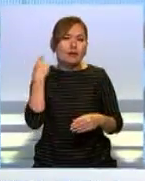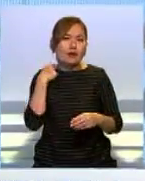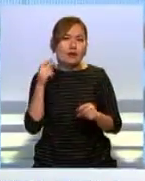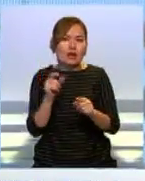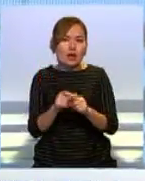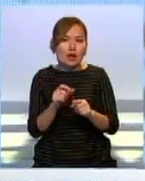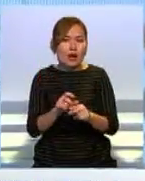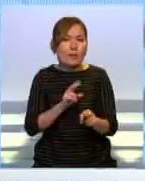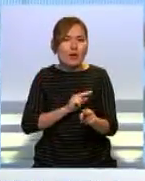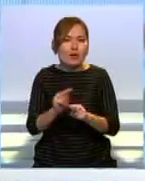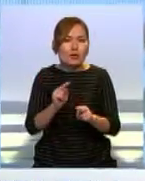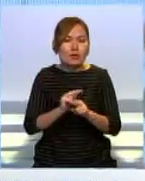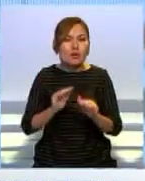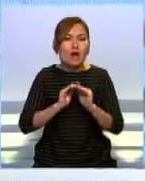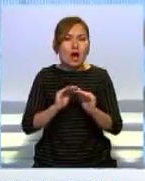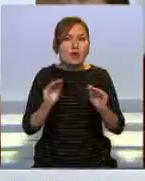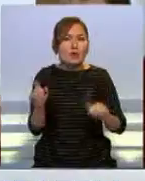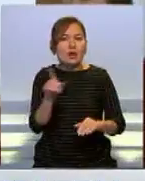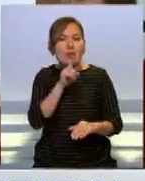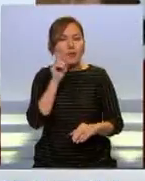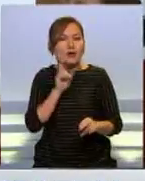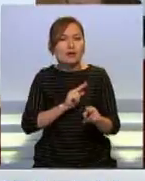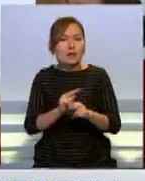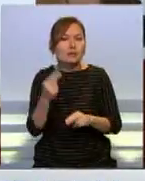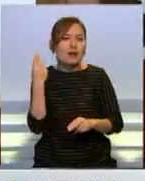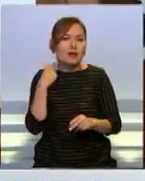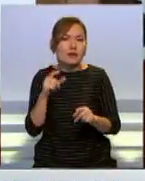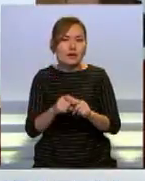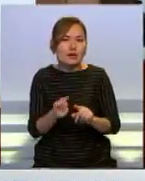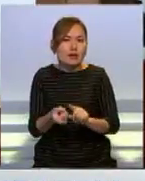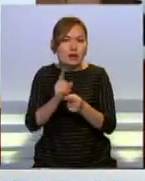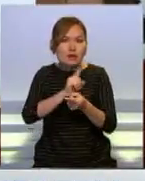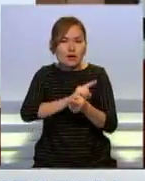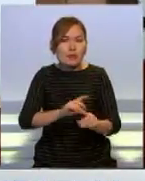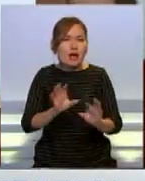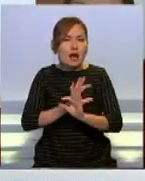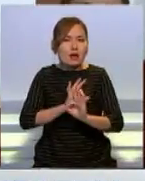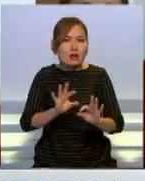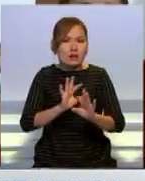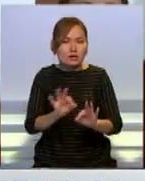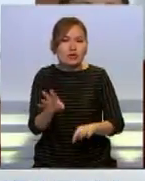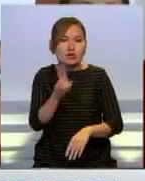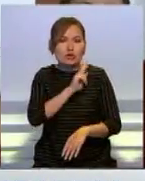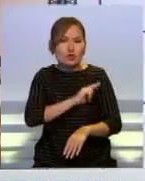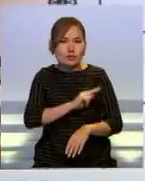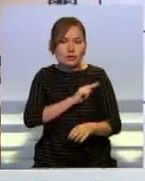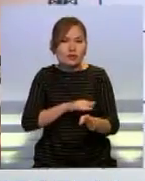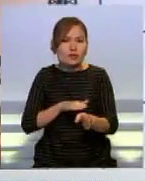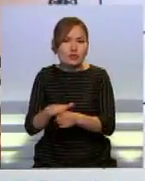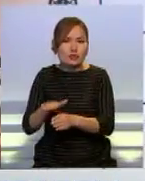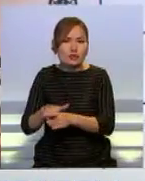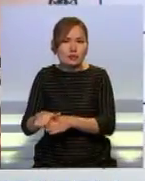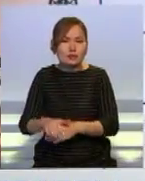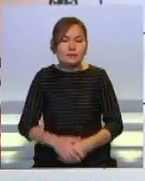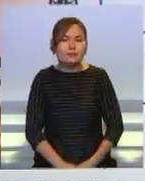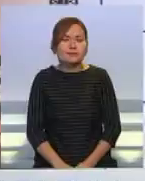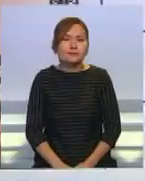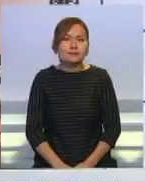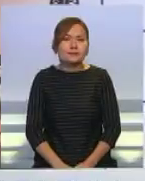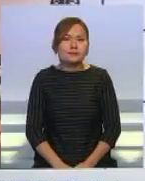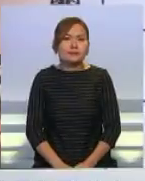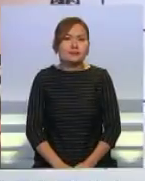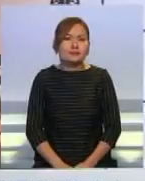филолог оқытушылары студенттерге латын әліпбиі туралы жан-жақты ақпар беріп, түсіндірме жұмыстарын жүргізіп жатыр.